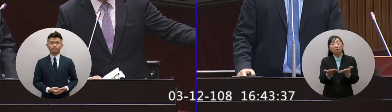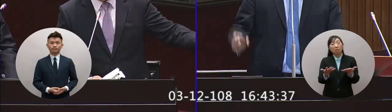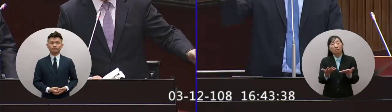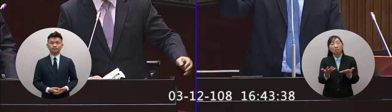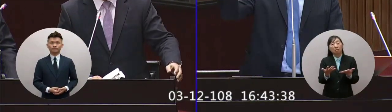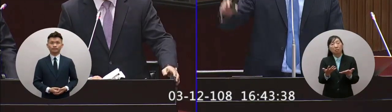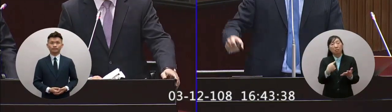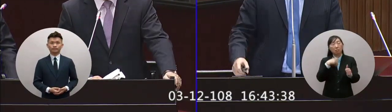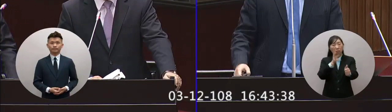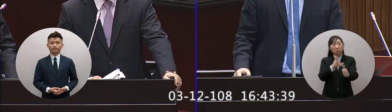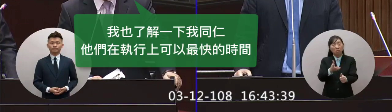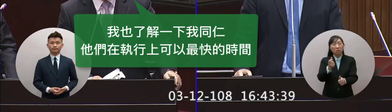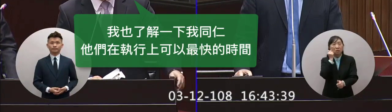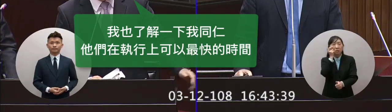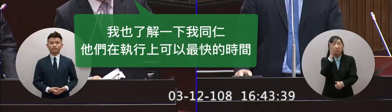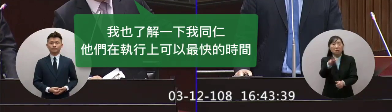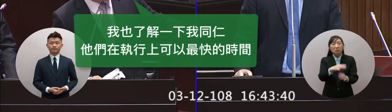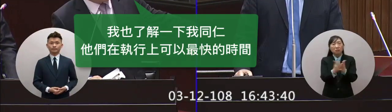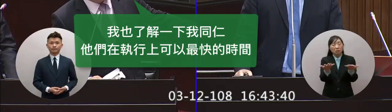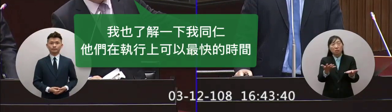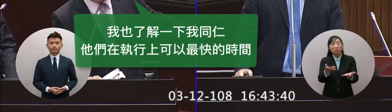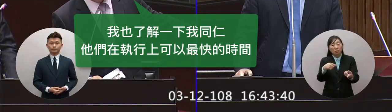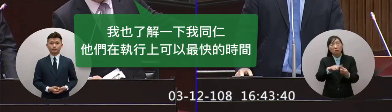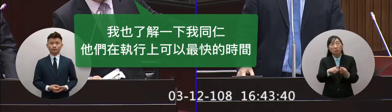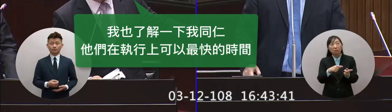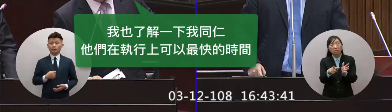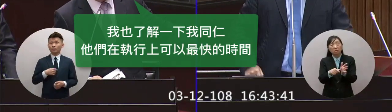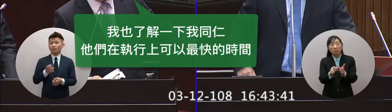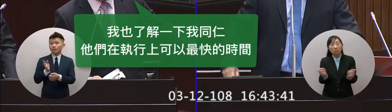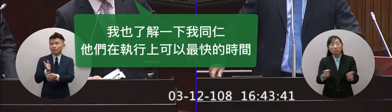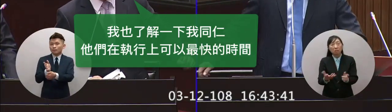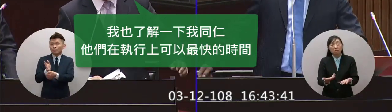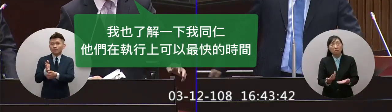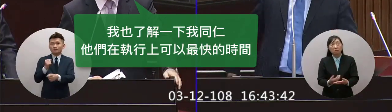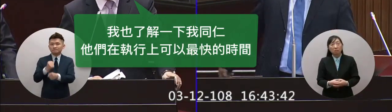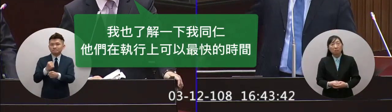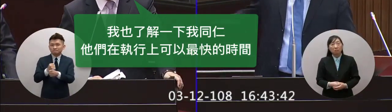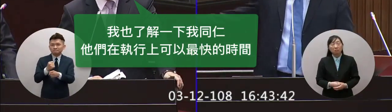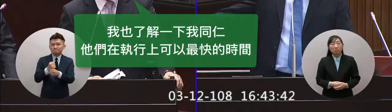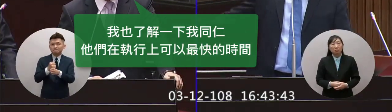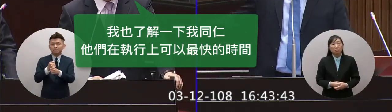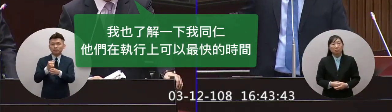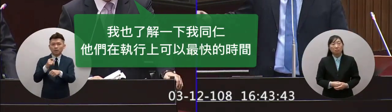需要多久？我问了好有几个月了，需要多久？ 也了解一下我同仁他们在执行上可以最快的时间。